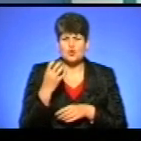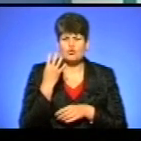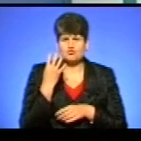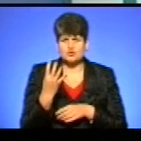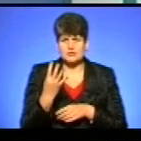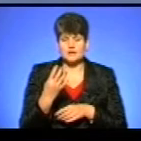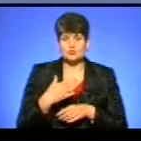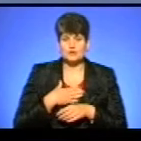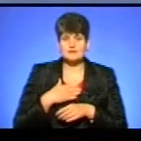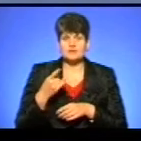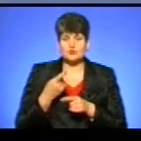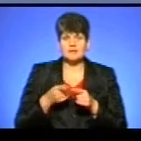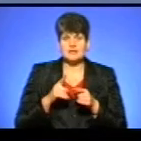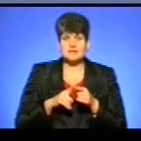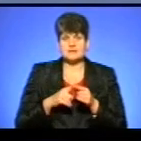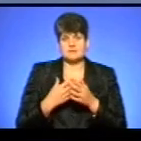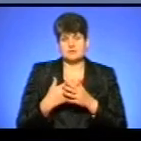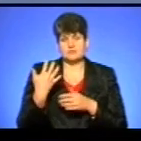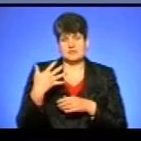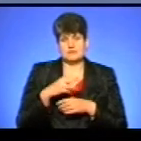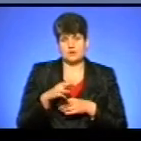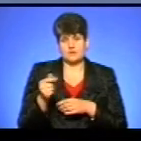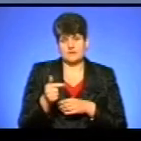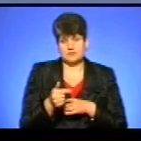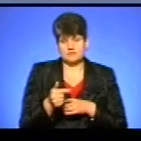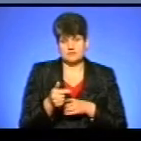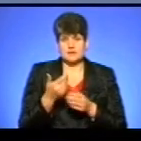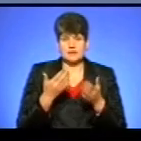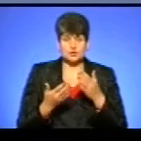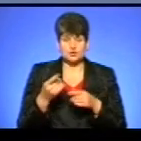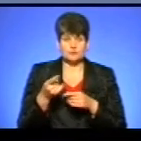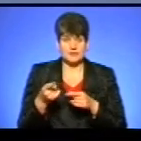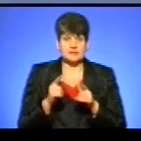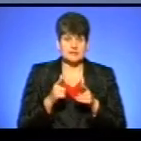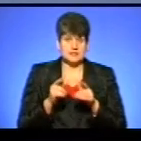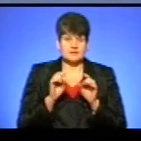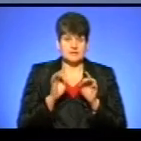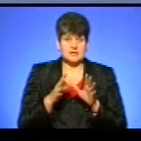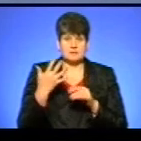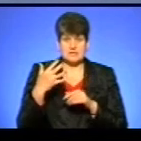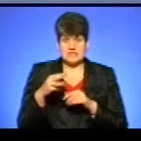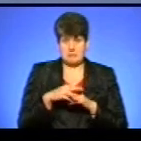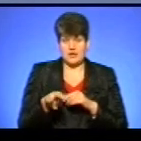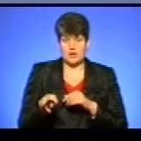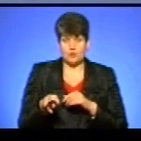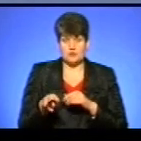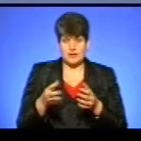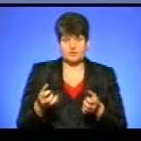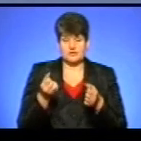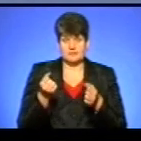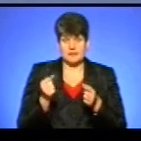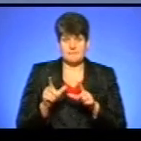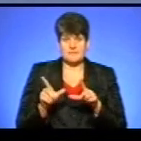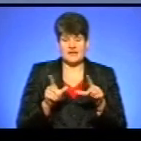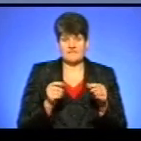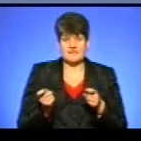нас в Тернополі ця сума буде в межах 50 мільйонів гривень. Ну, якщо тернополяни згідні віддати додатково 50 мільйонів на утримання перевізників